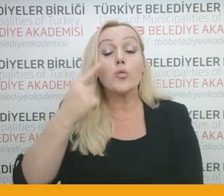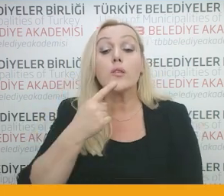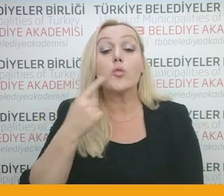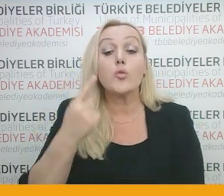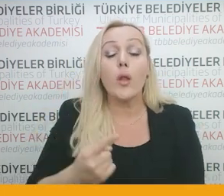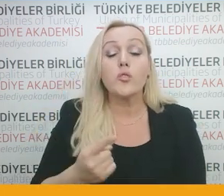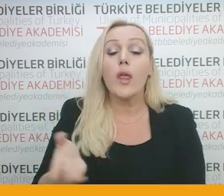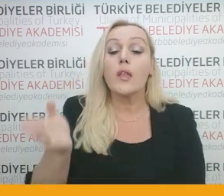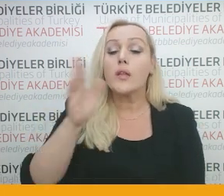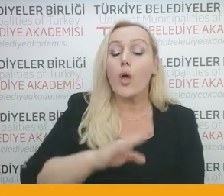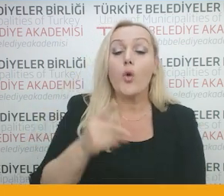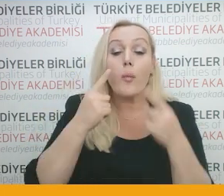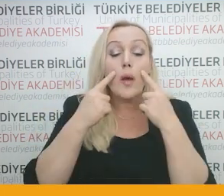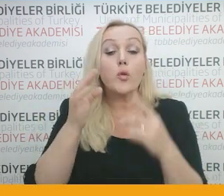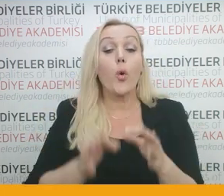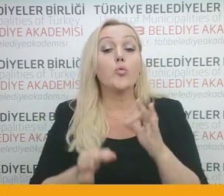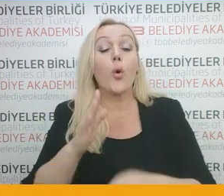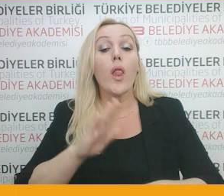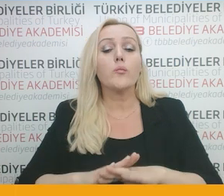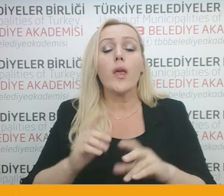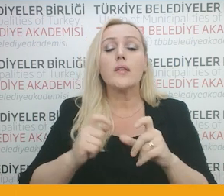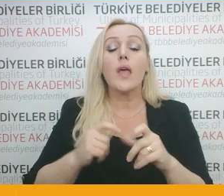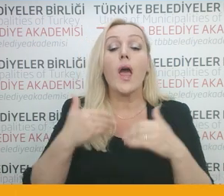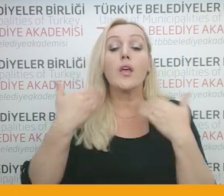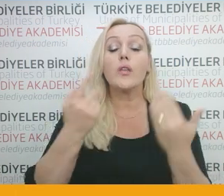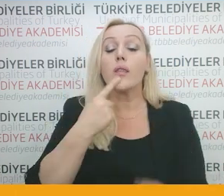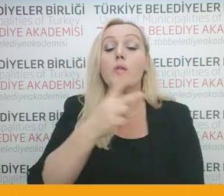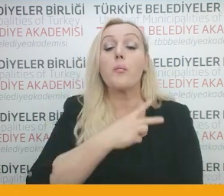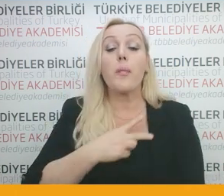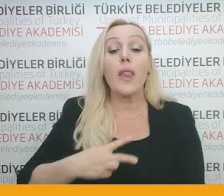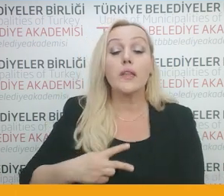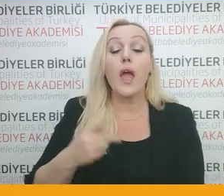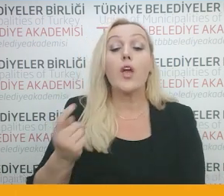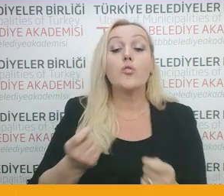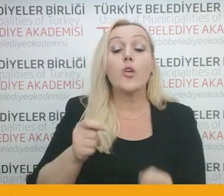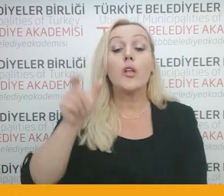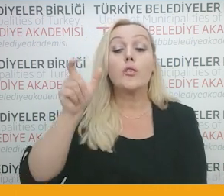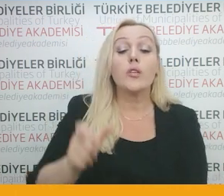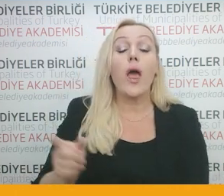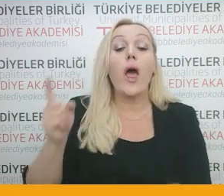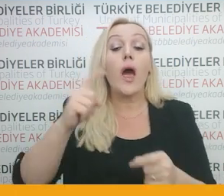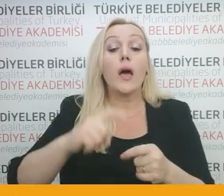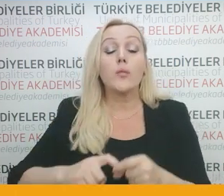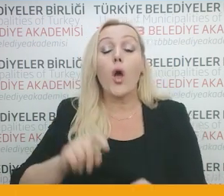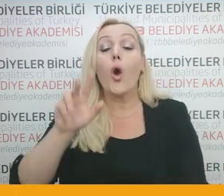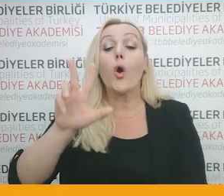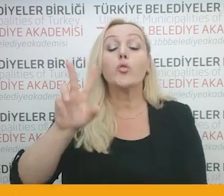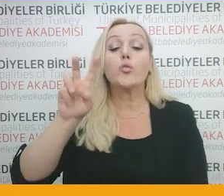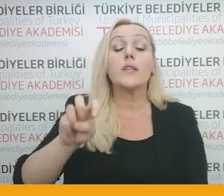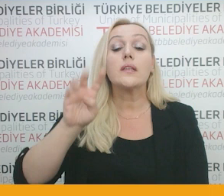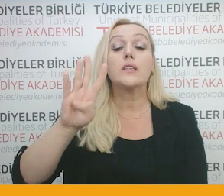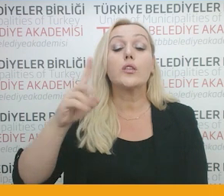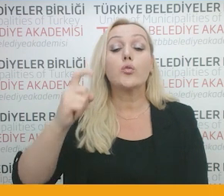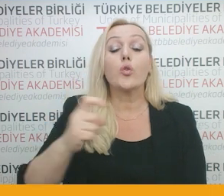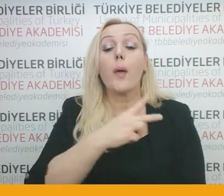sonra incelemişler. Sayıştay demiş ki belediye personel atama görev ve yetkisi belediye kanunu 38 ve 49. maddeye gereği